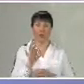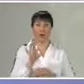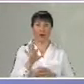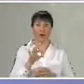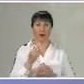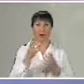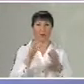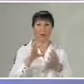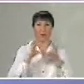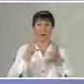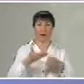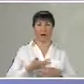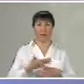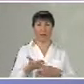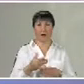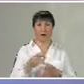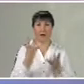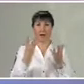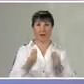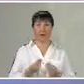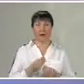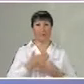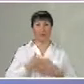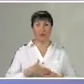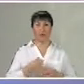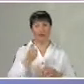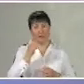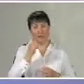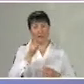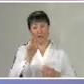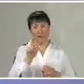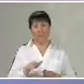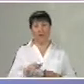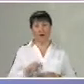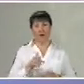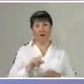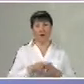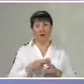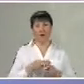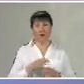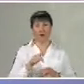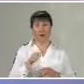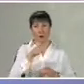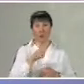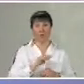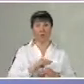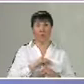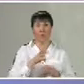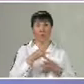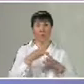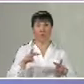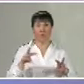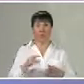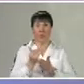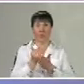пожилого человека в нашем городе успешно работают муниципальной программы по поддержке из старшего поколения краснодарцев по ремонту жилья